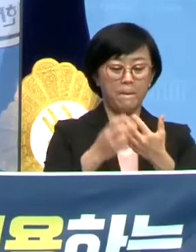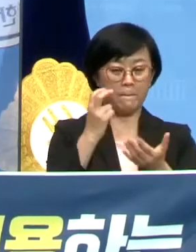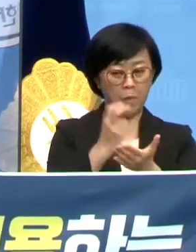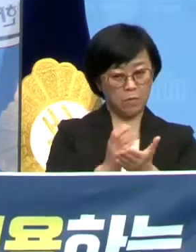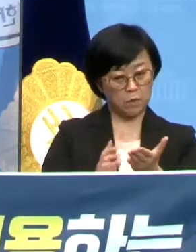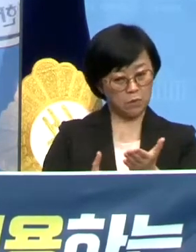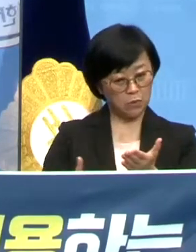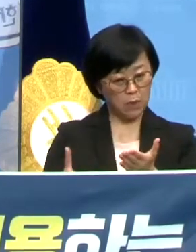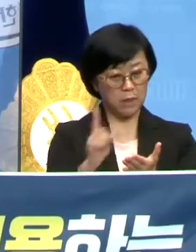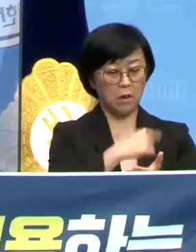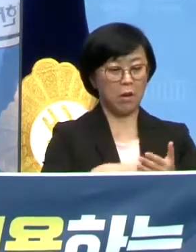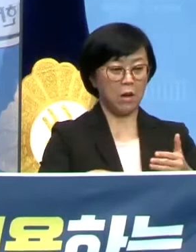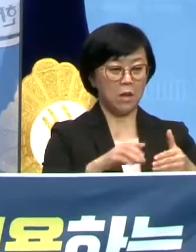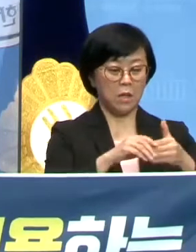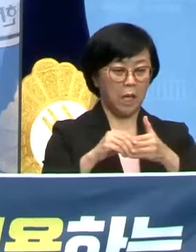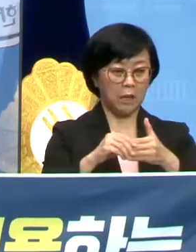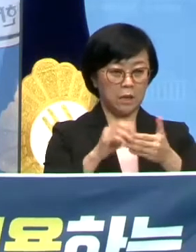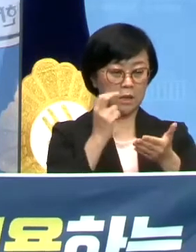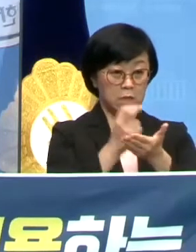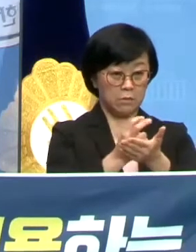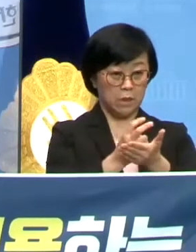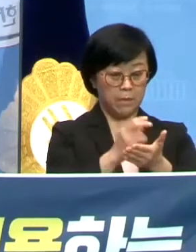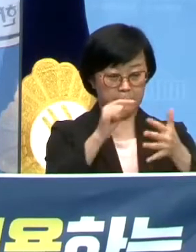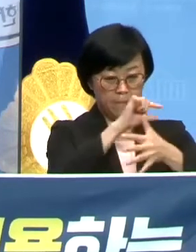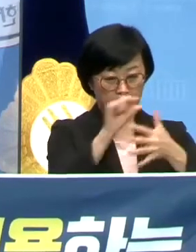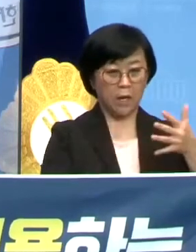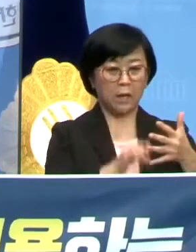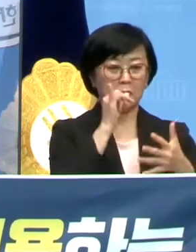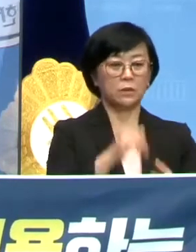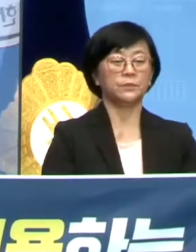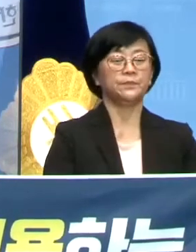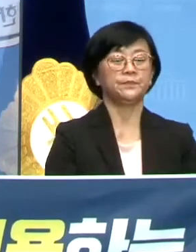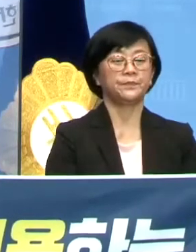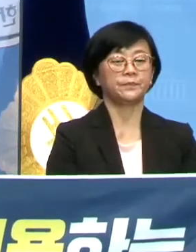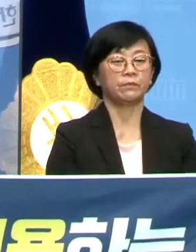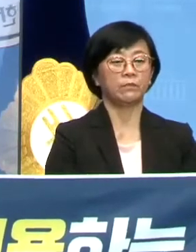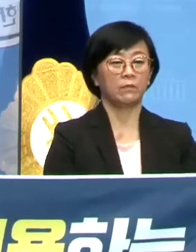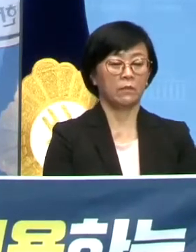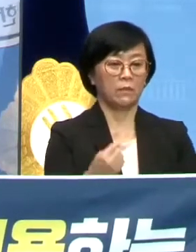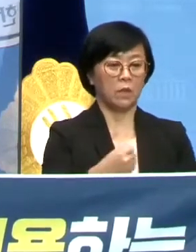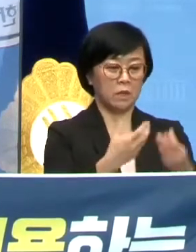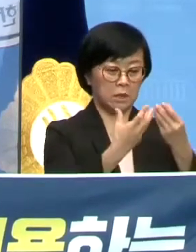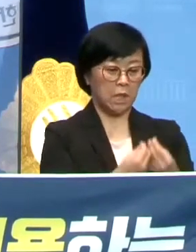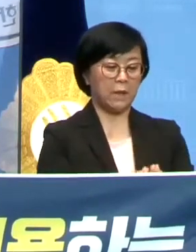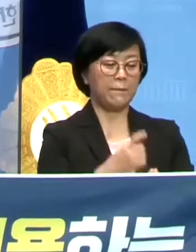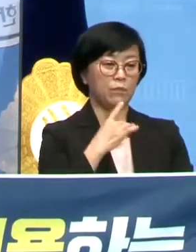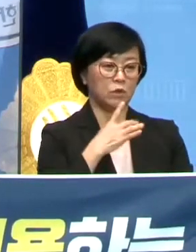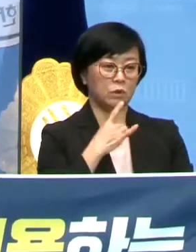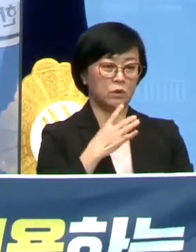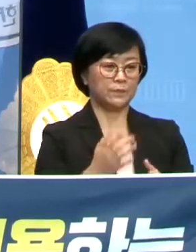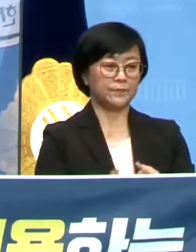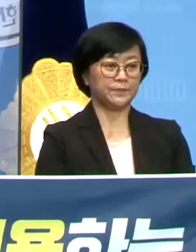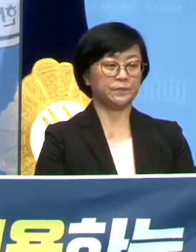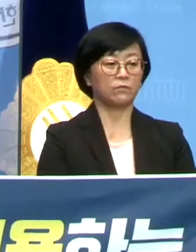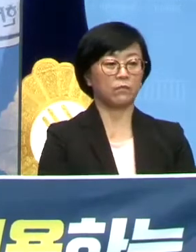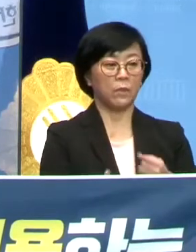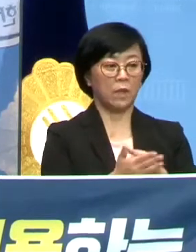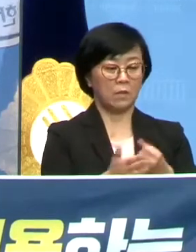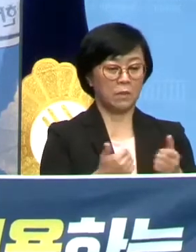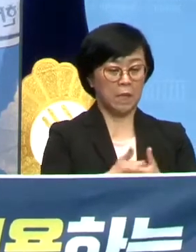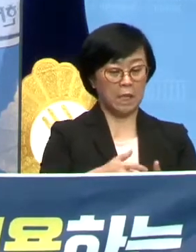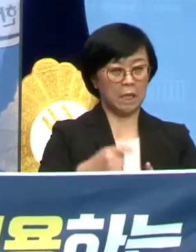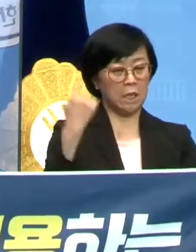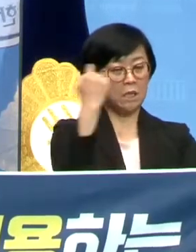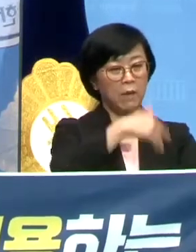하고 가이드라인으로 추진을 했습니다 이런 것들은 몇 가지 사례 에 불과합니다 그래서 기재부